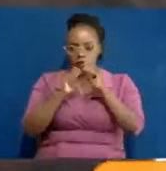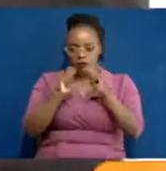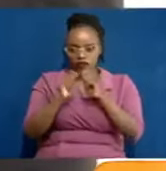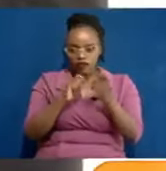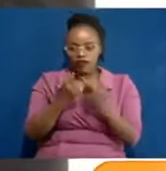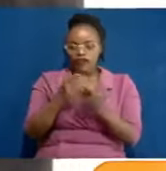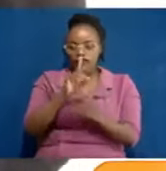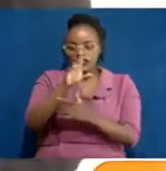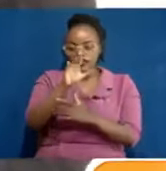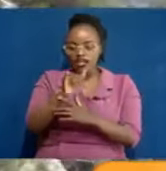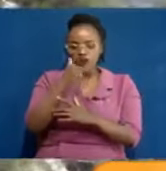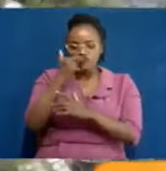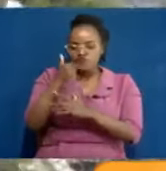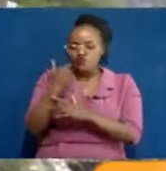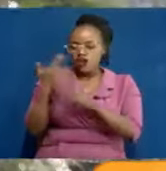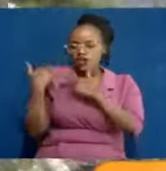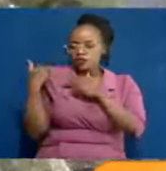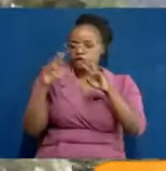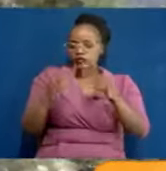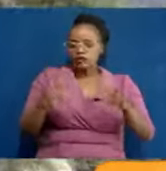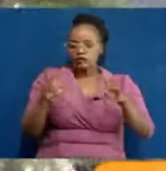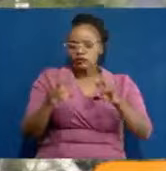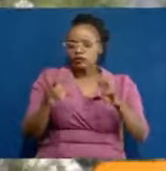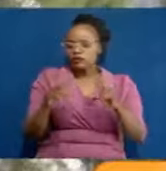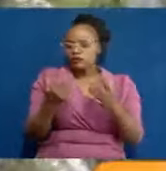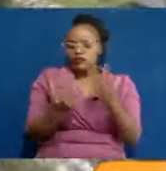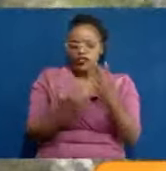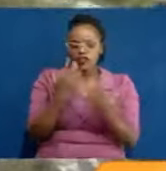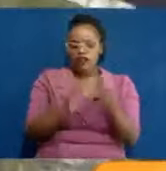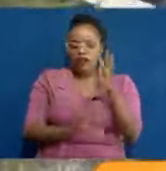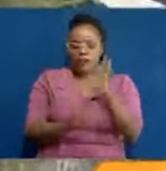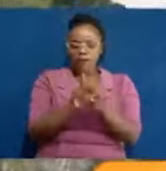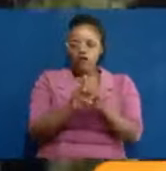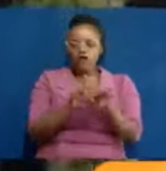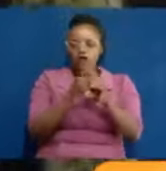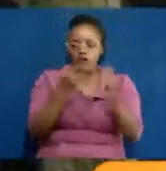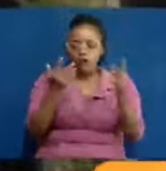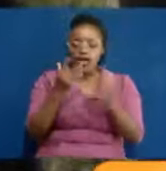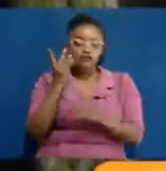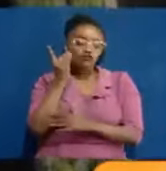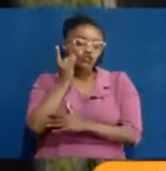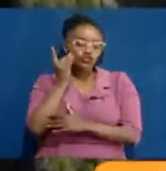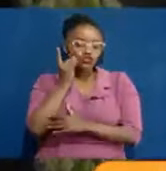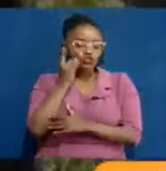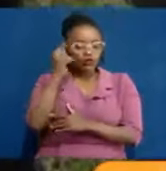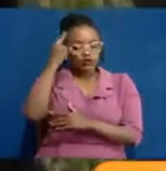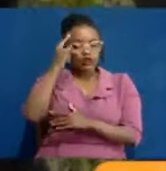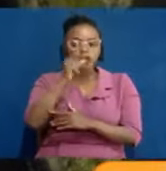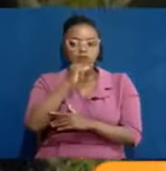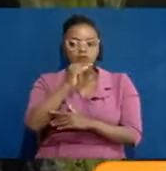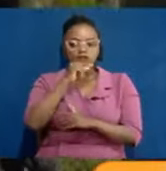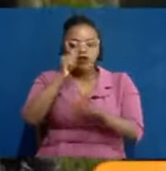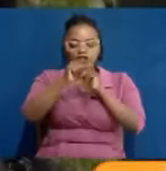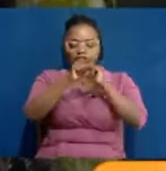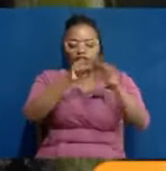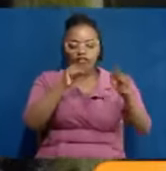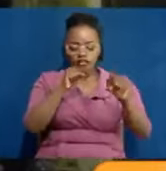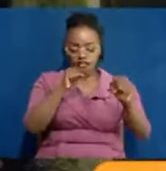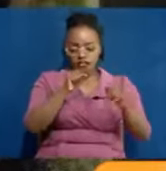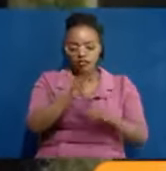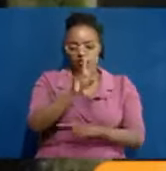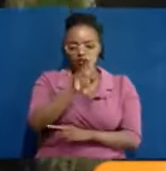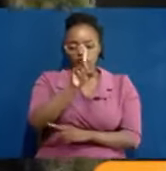maalum vinachochunguza kiini cha mkasa wa moto kwenye bweni la vijana ulikatiza maisha ya